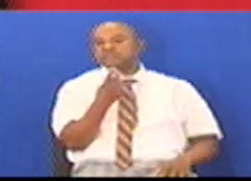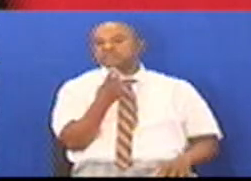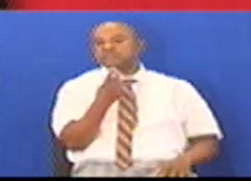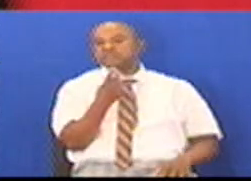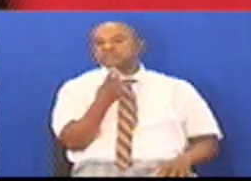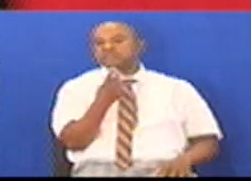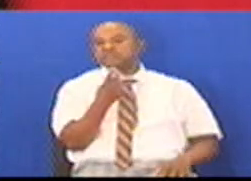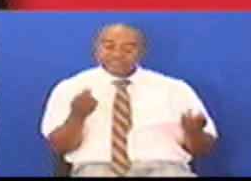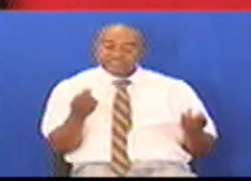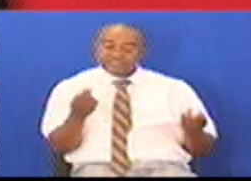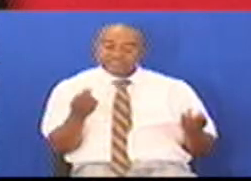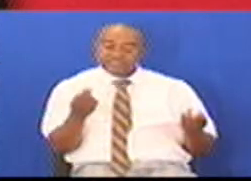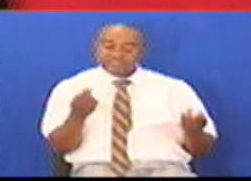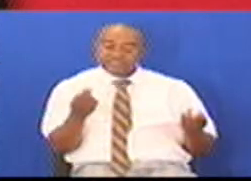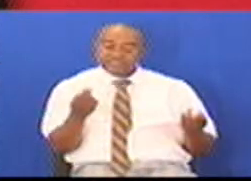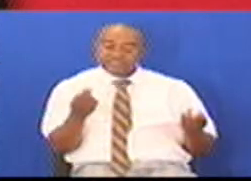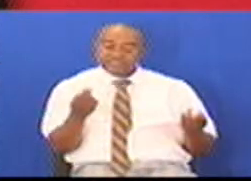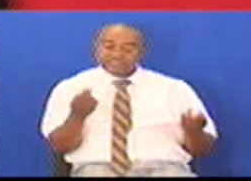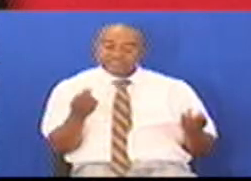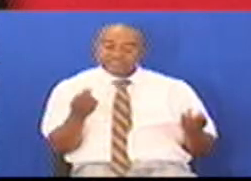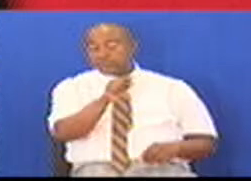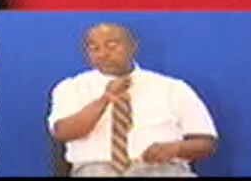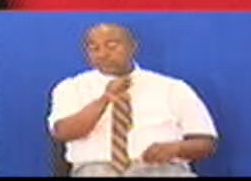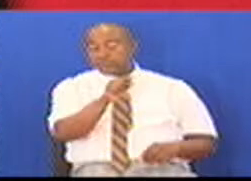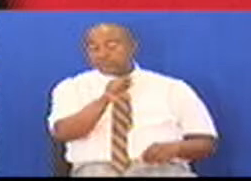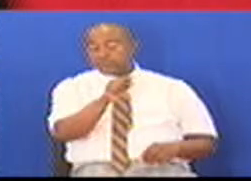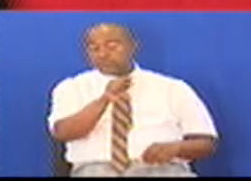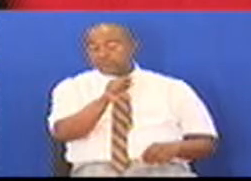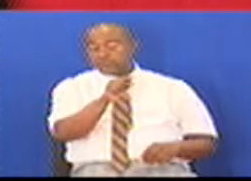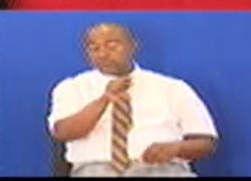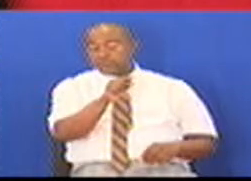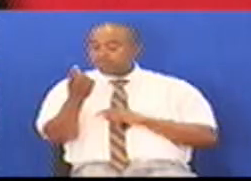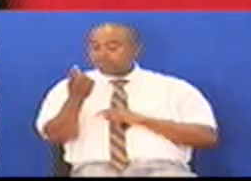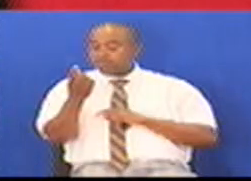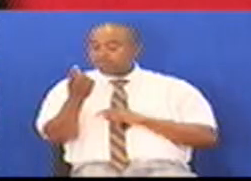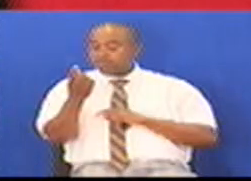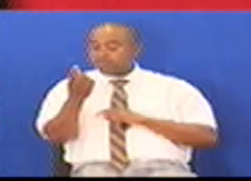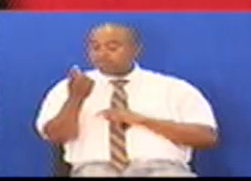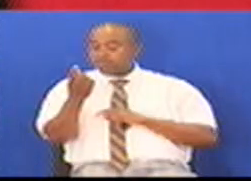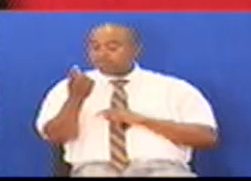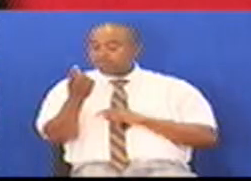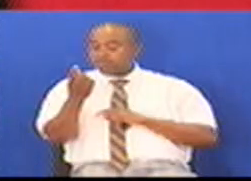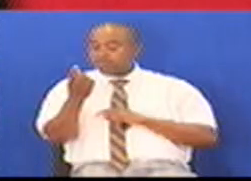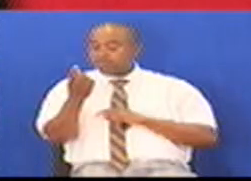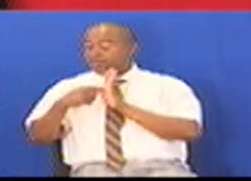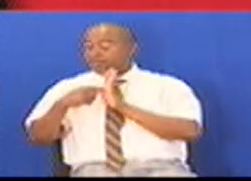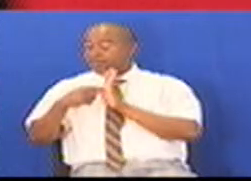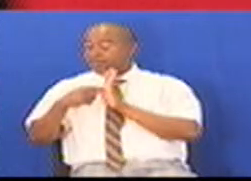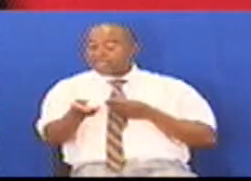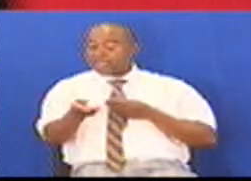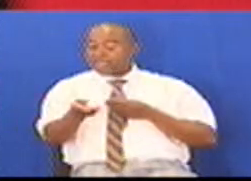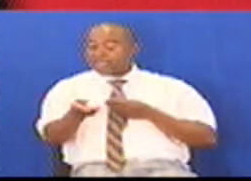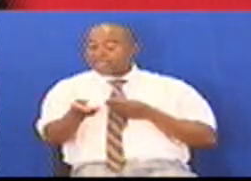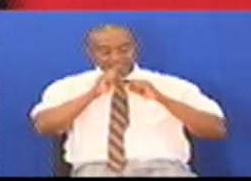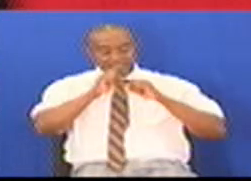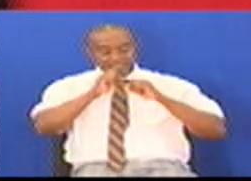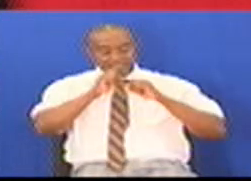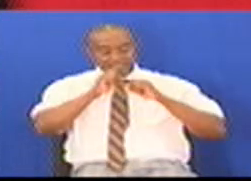shilingi bilioni 90.69. Mikopo ya ndani na nje yenye masharti ya kibiashara itaongezeka